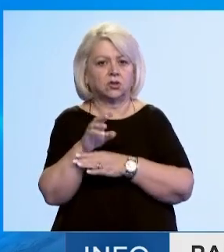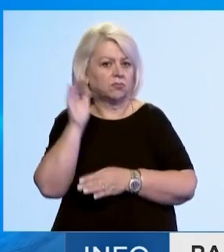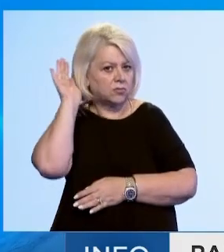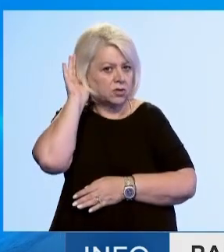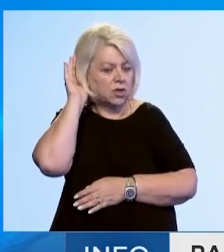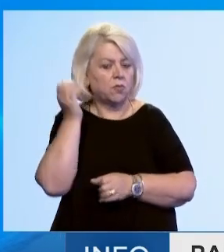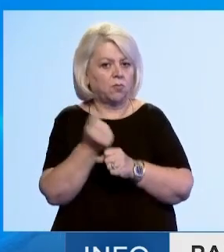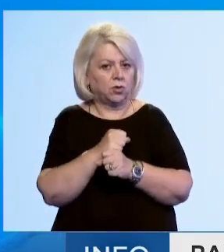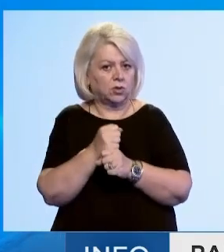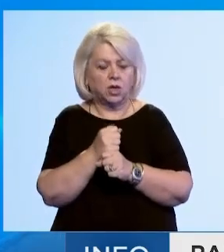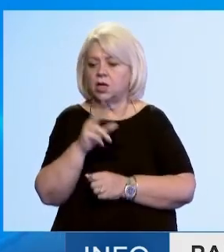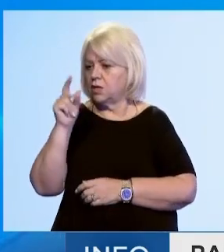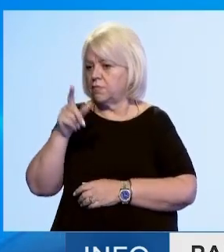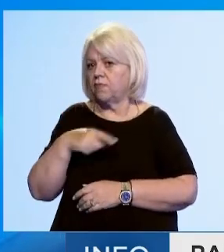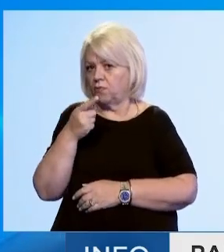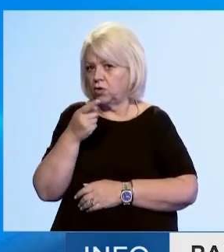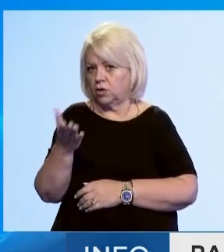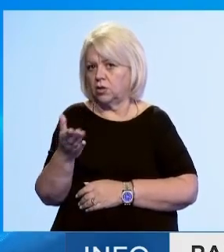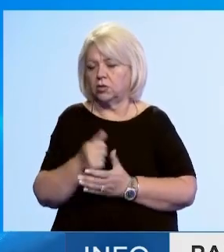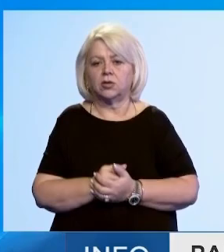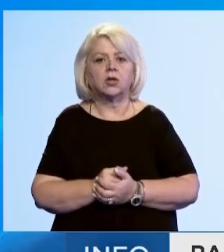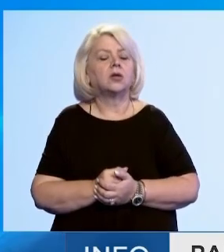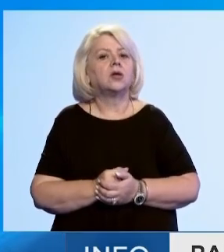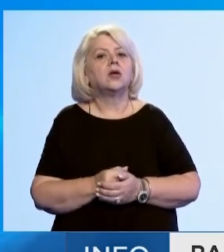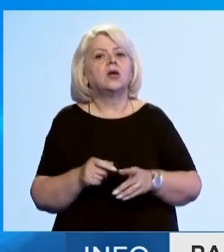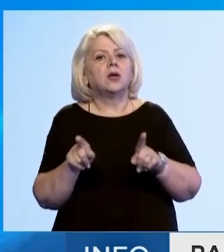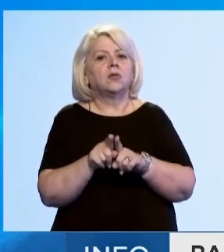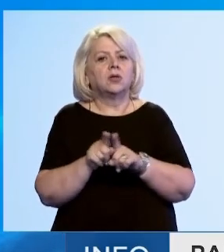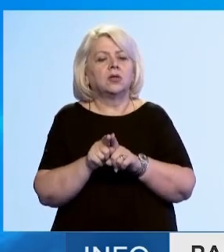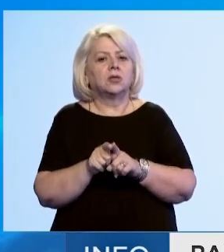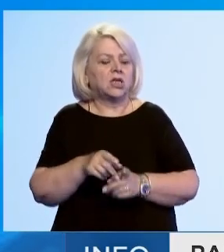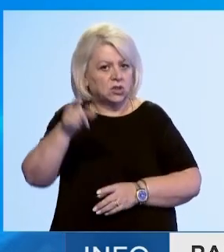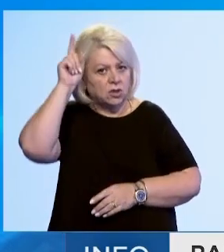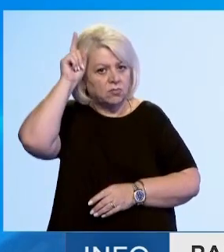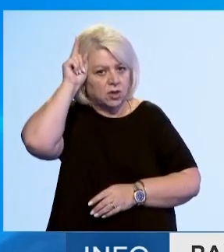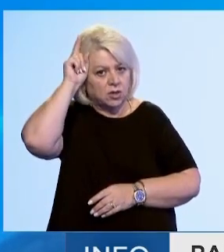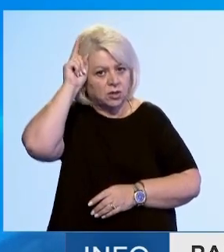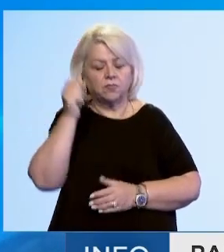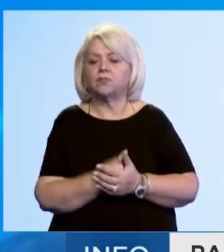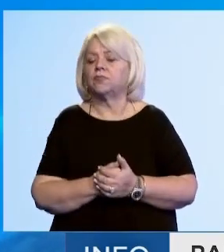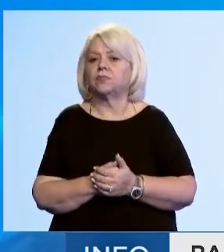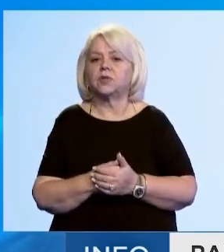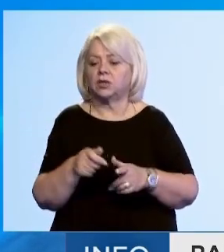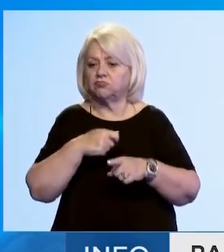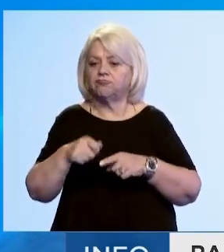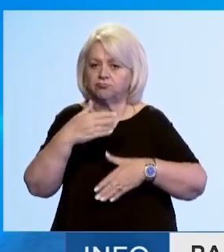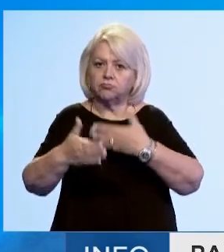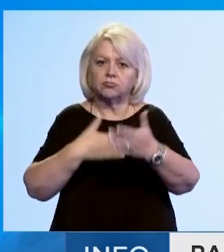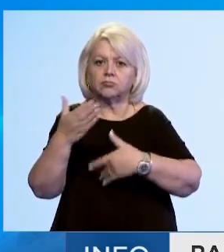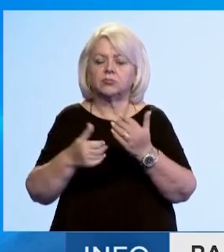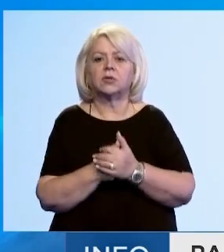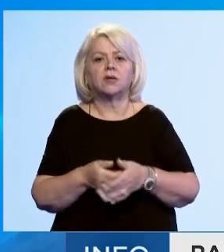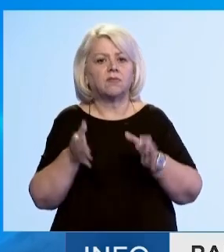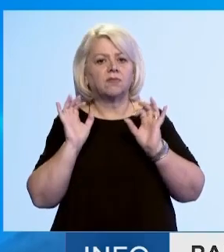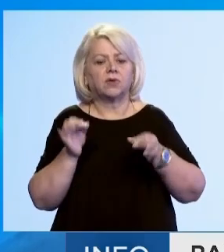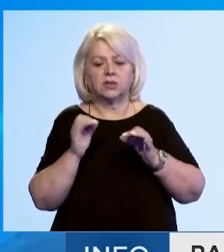të Bosnjës, Rama foli për procesin e Berlinit dhe zbatimin e marrëveshjeve të arritura në kuadër të këtij procesi në veçantë